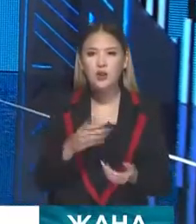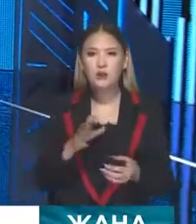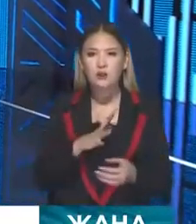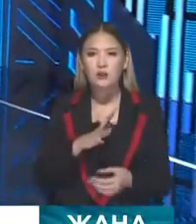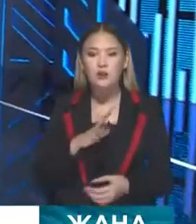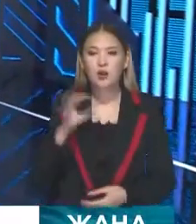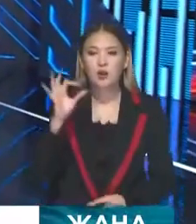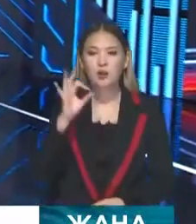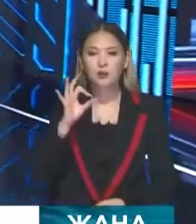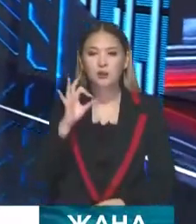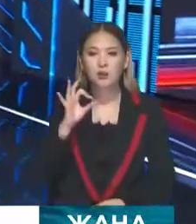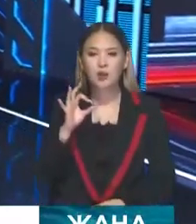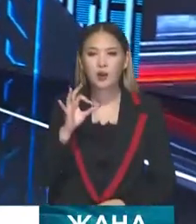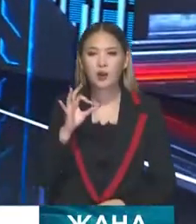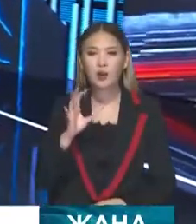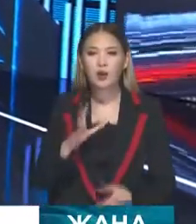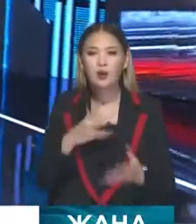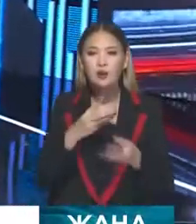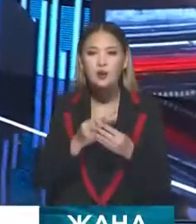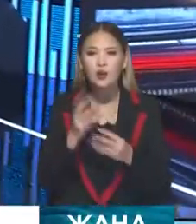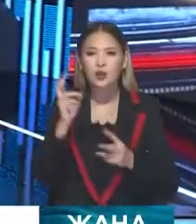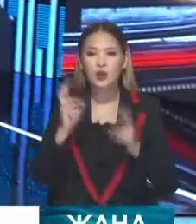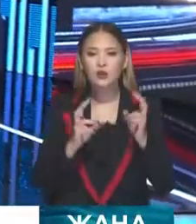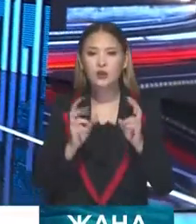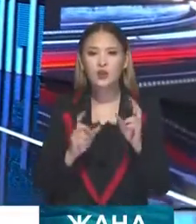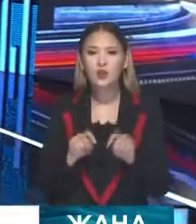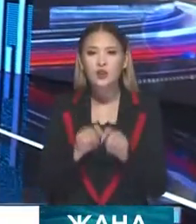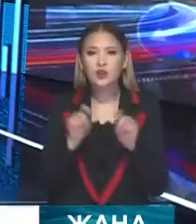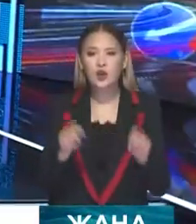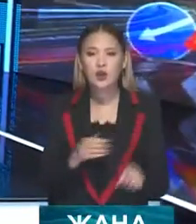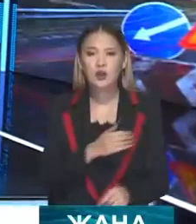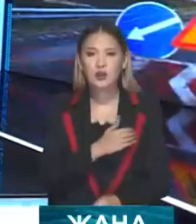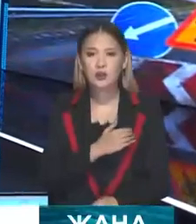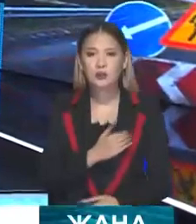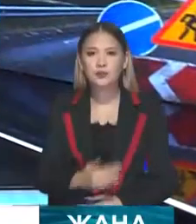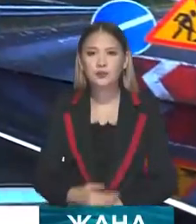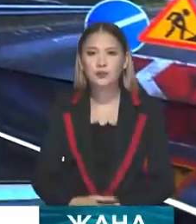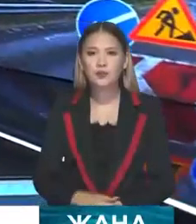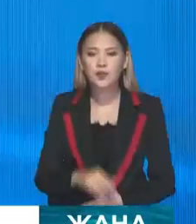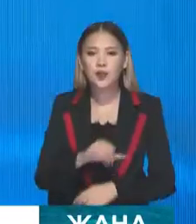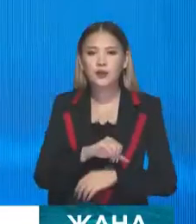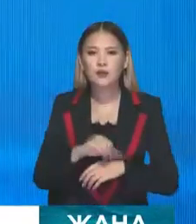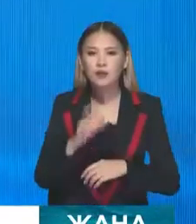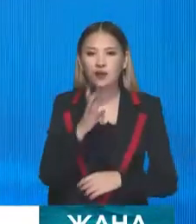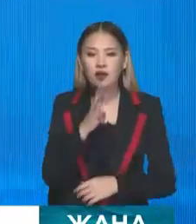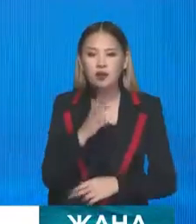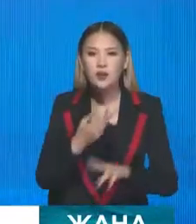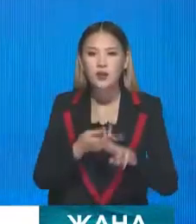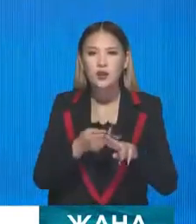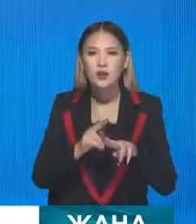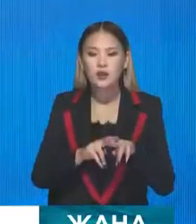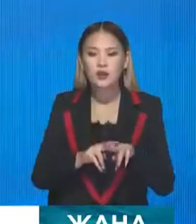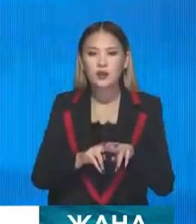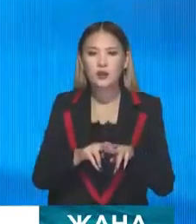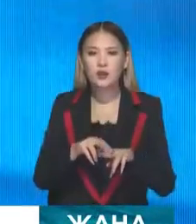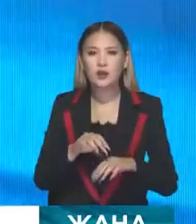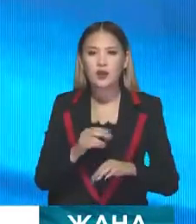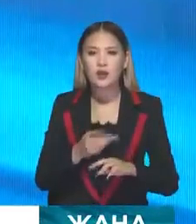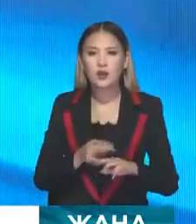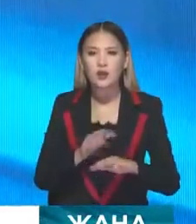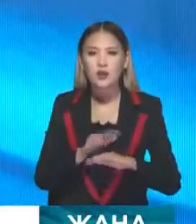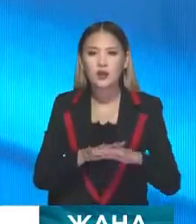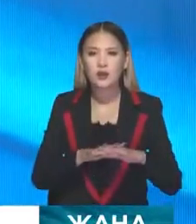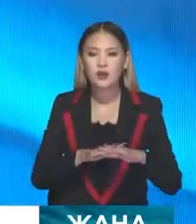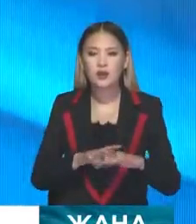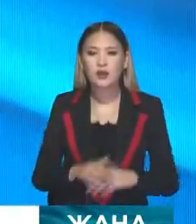энергетика қосымша зауыттар салмаса ондай мүмкіндік болмайды. Уақытымыз шектеулі, өкінішке қарай Жамбыл мырза. Шалқар мырза,